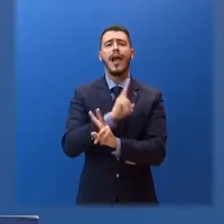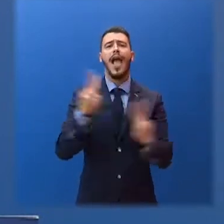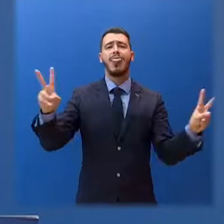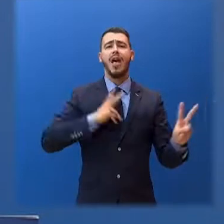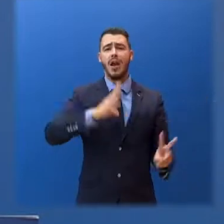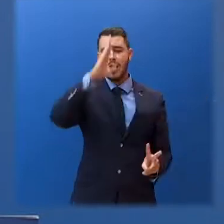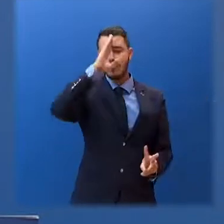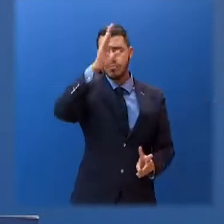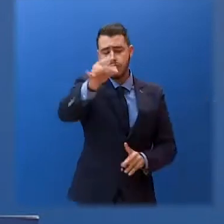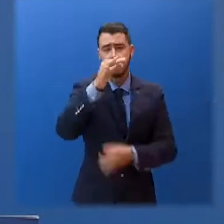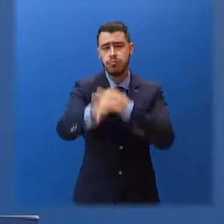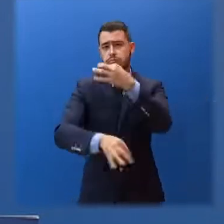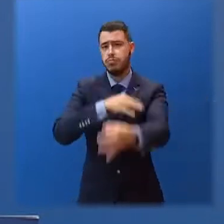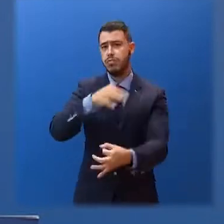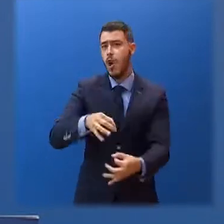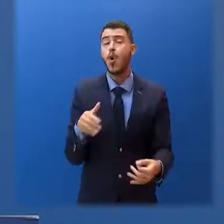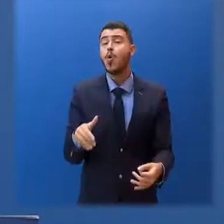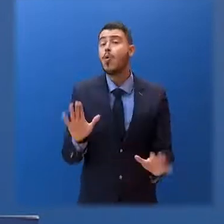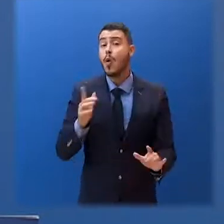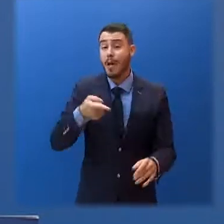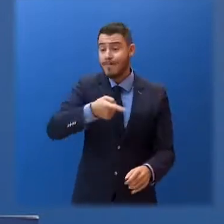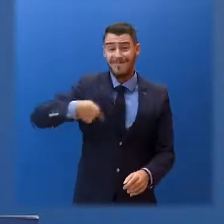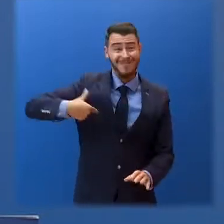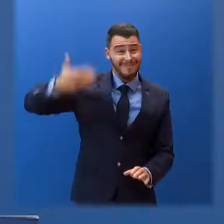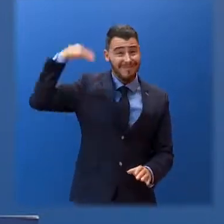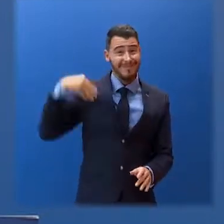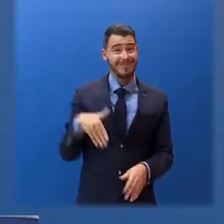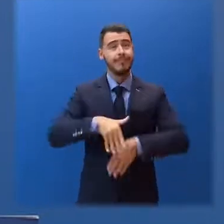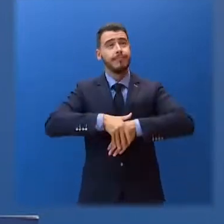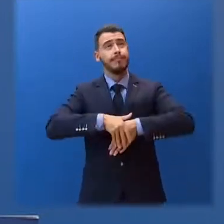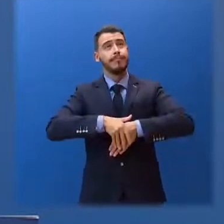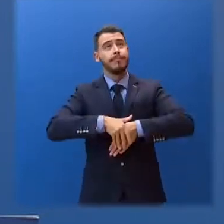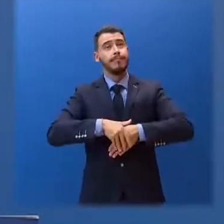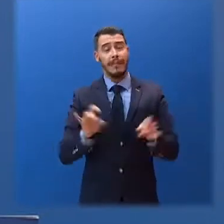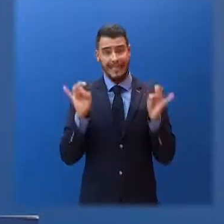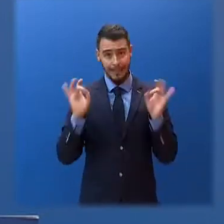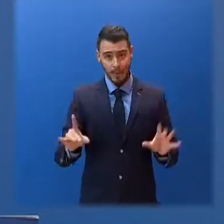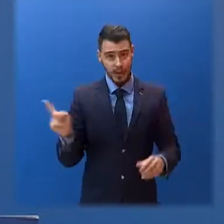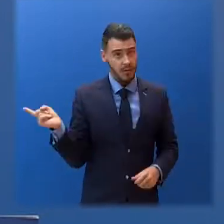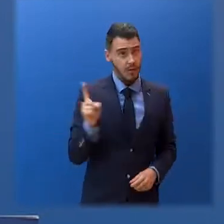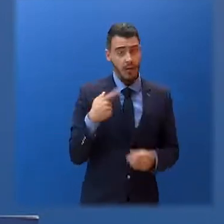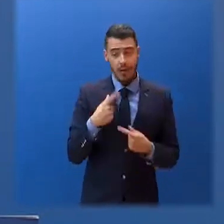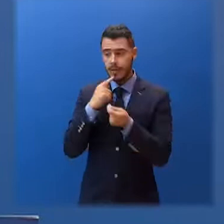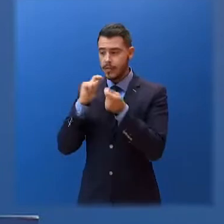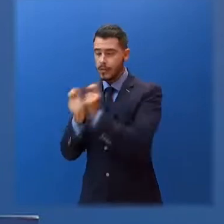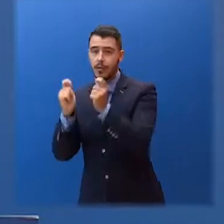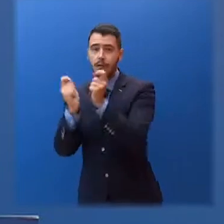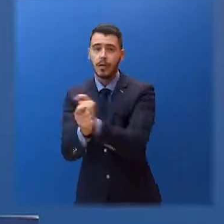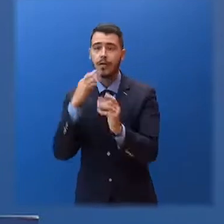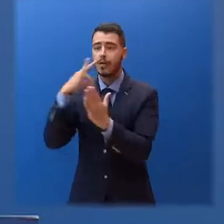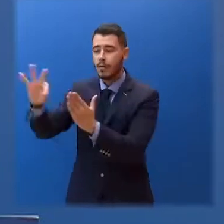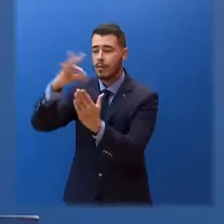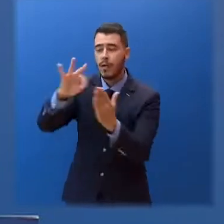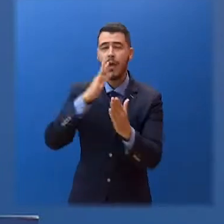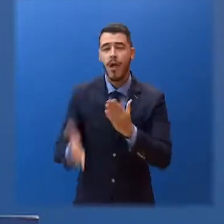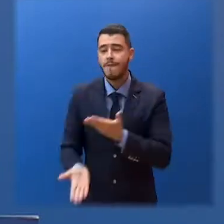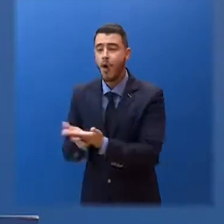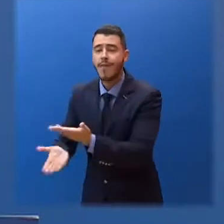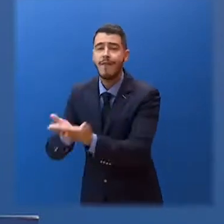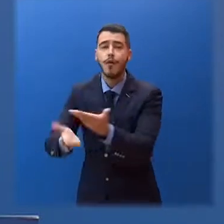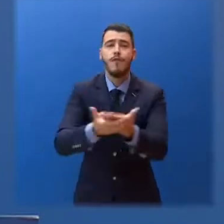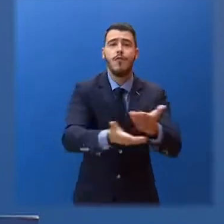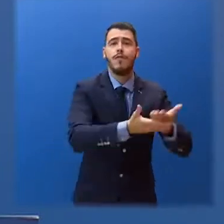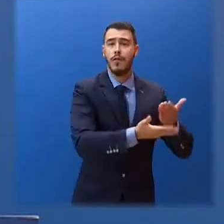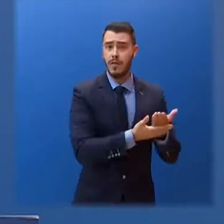καθίσαμε με τα χέρια σταυρωμένα και ούτε θα σταματήσουμε τις αναγκαίες παρεμβάσεις. Από την πρώτη στιγμή, η κυβέρνηση δρομολόγησε